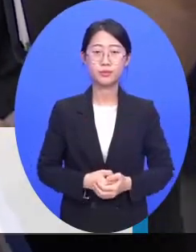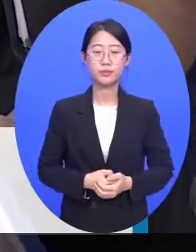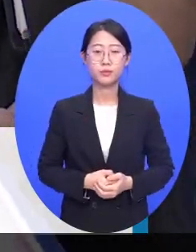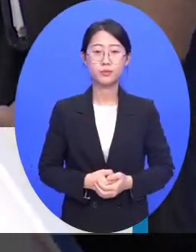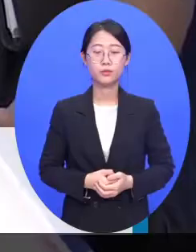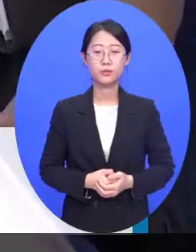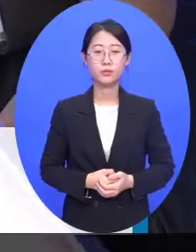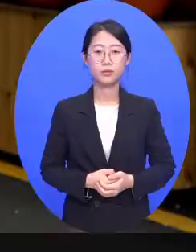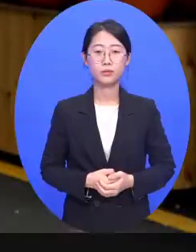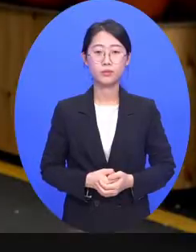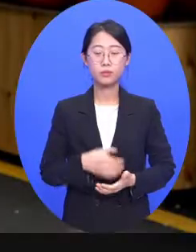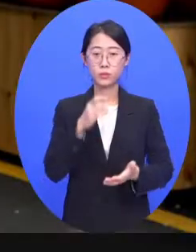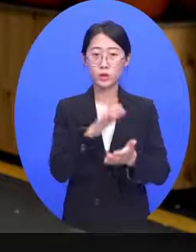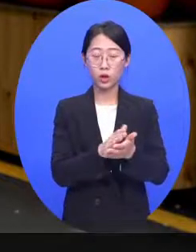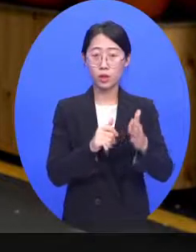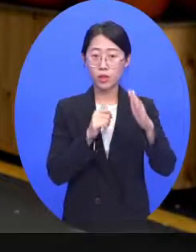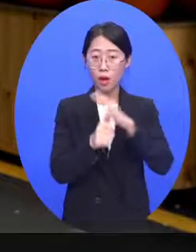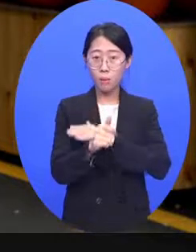밝혔습니다.